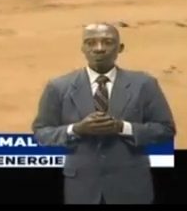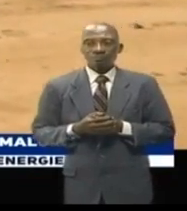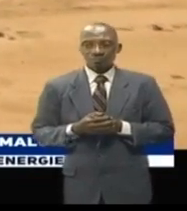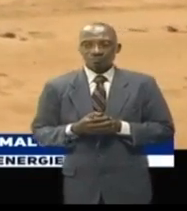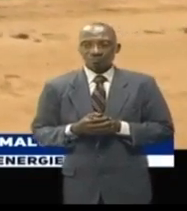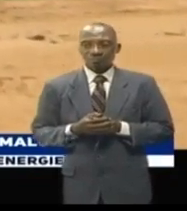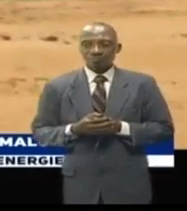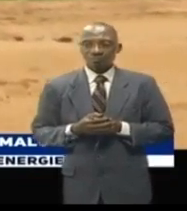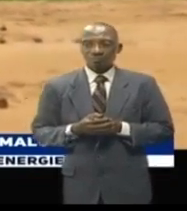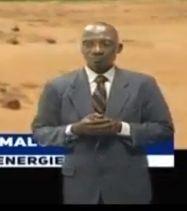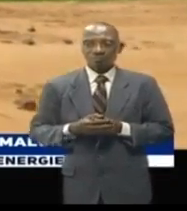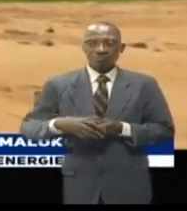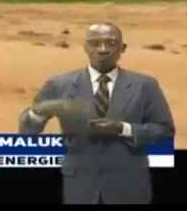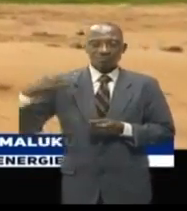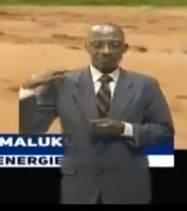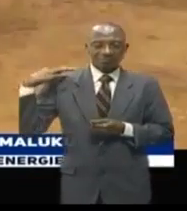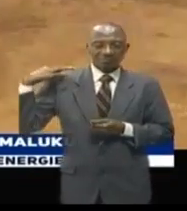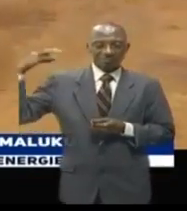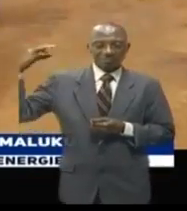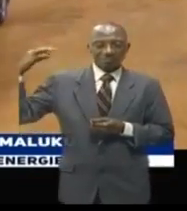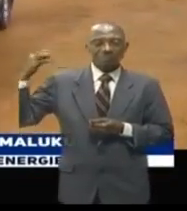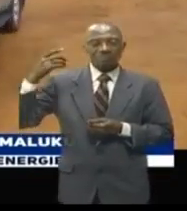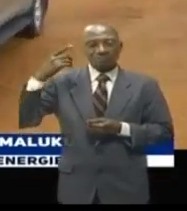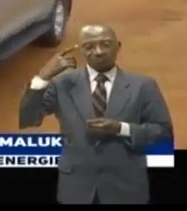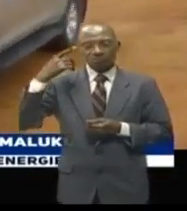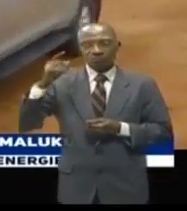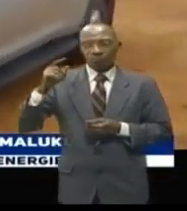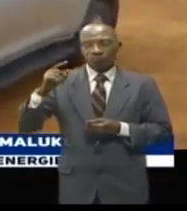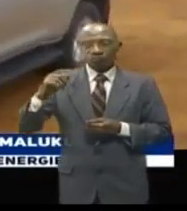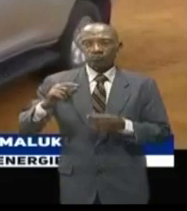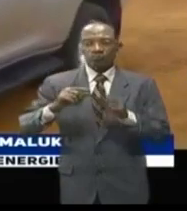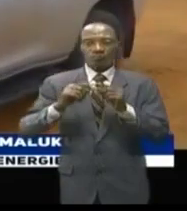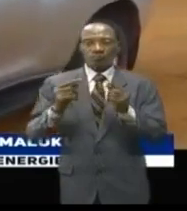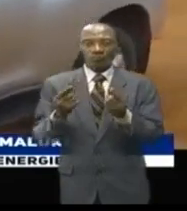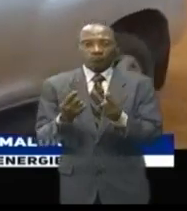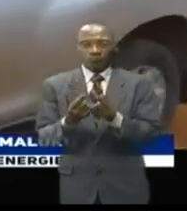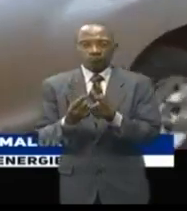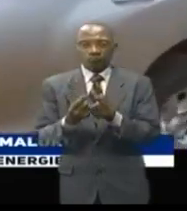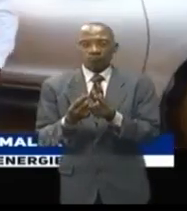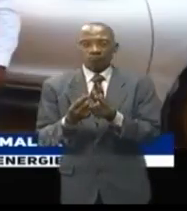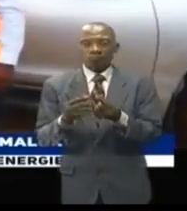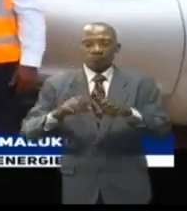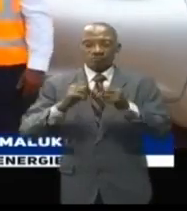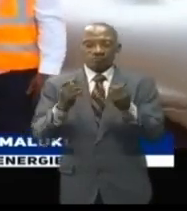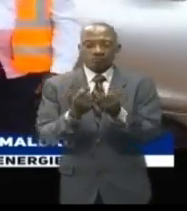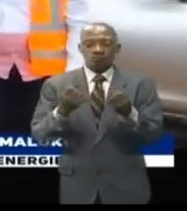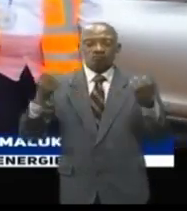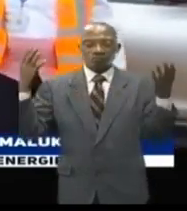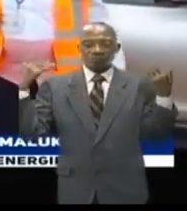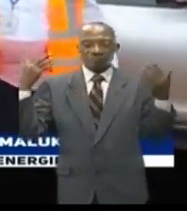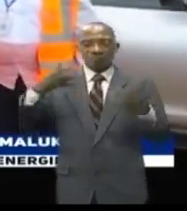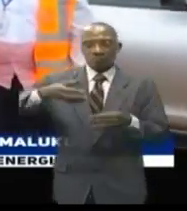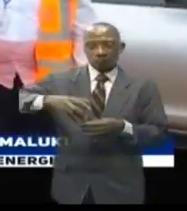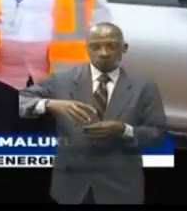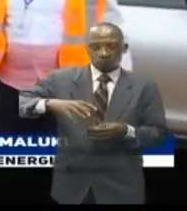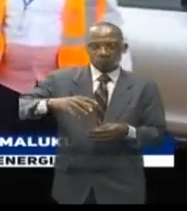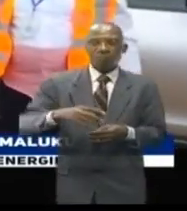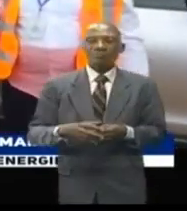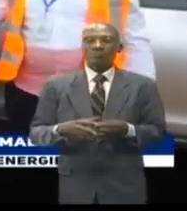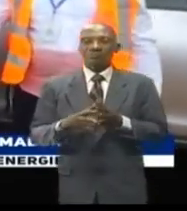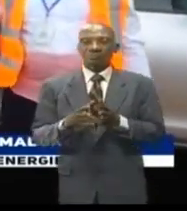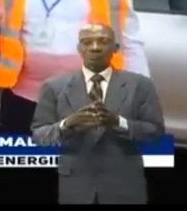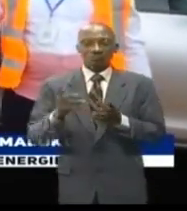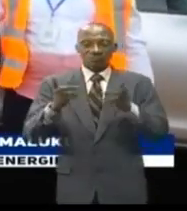ce site la délégation du conseil d'administration de agi des USA conduite par les DT générale adjoint Jean Bosco mwaka